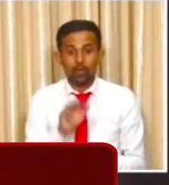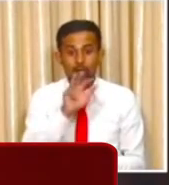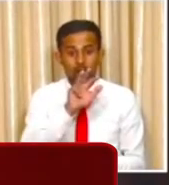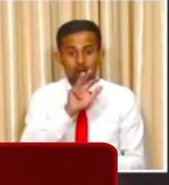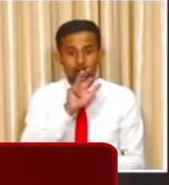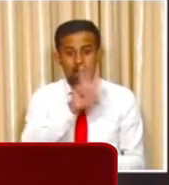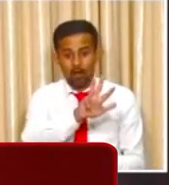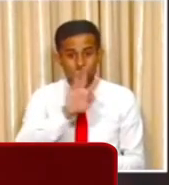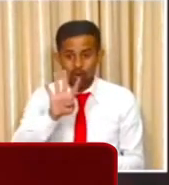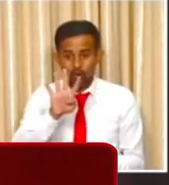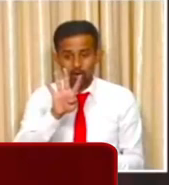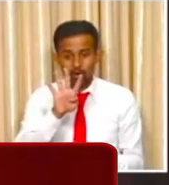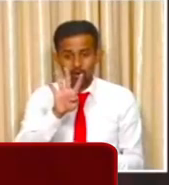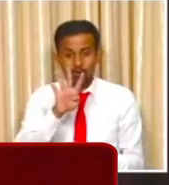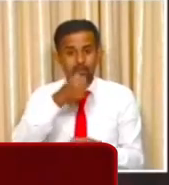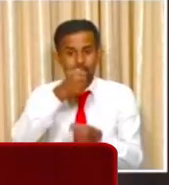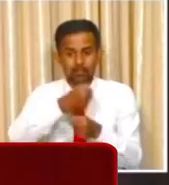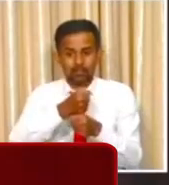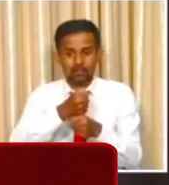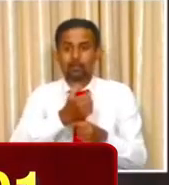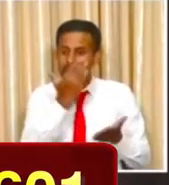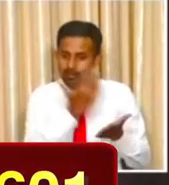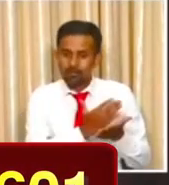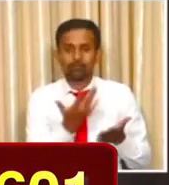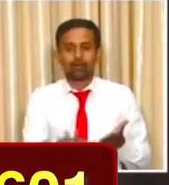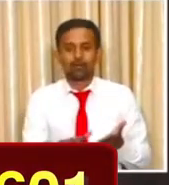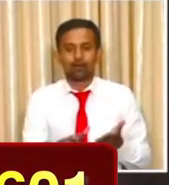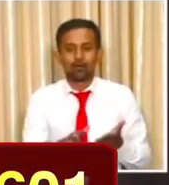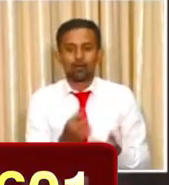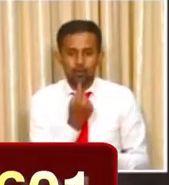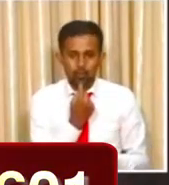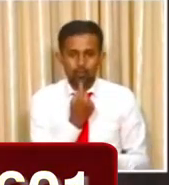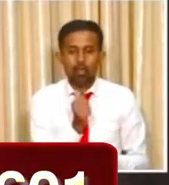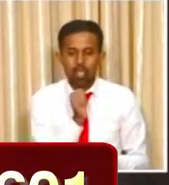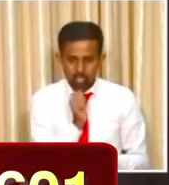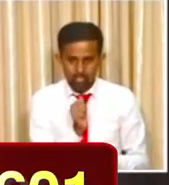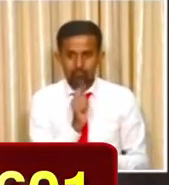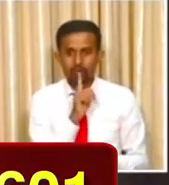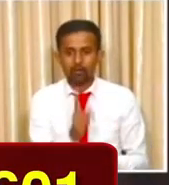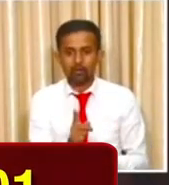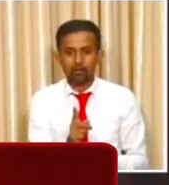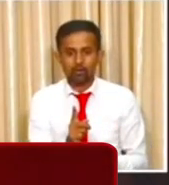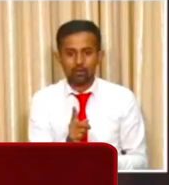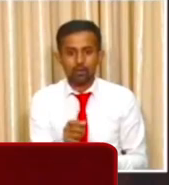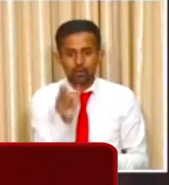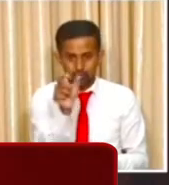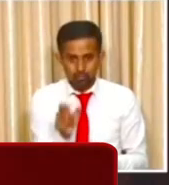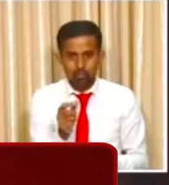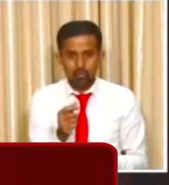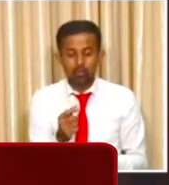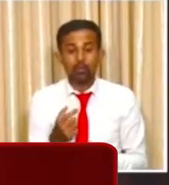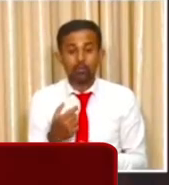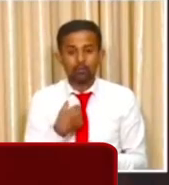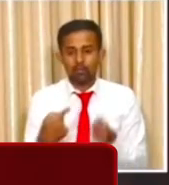94 94 බිහි වුණු රජය ඒක නතර කරා ඔව් මම මේ ඇත්ත කියන්නේ මම ඔබතුමා මම ඔබතුමාත්